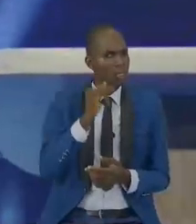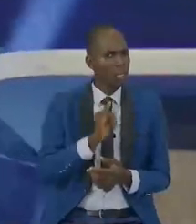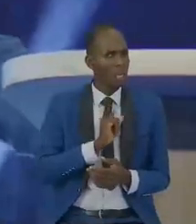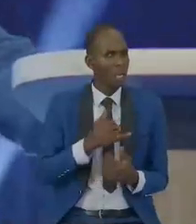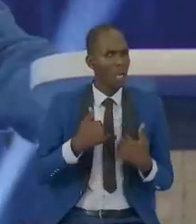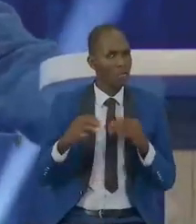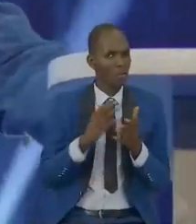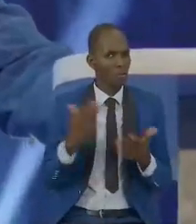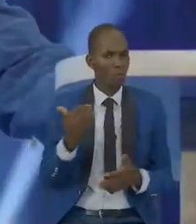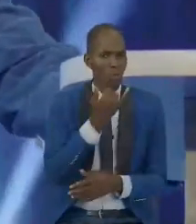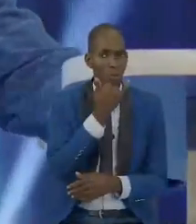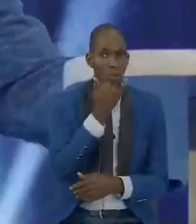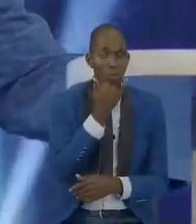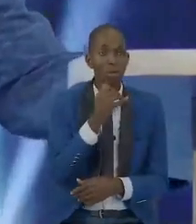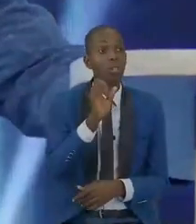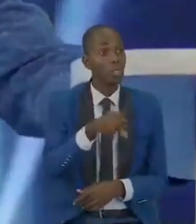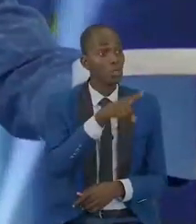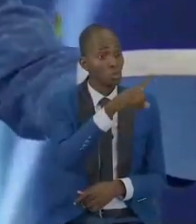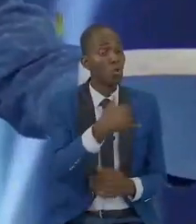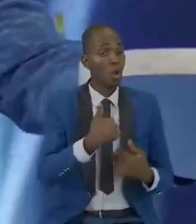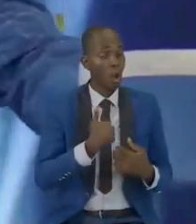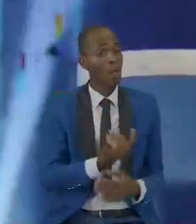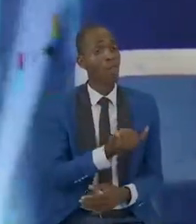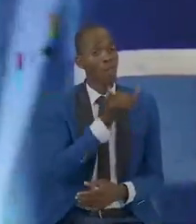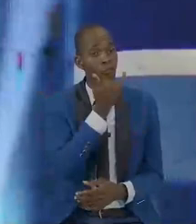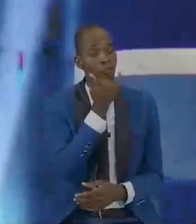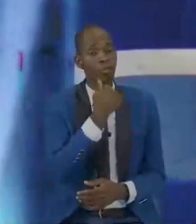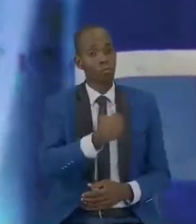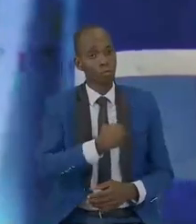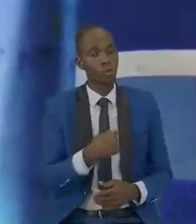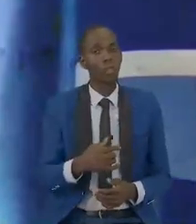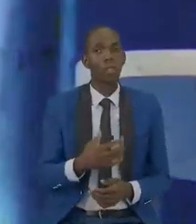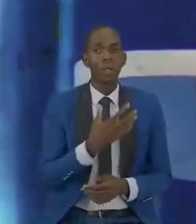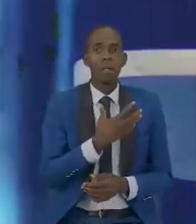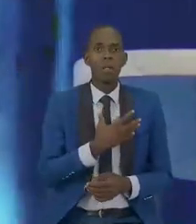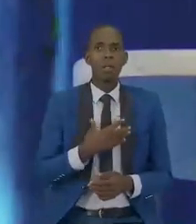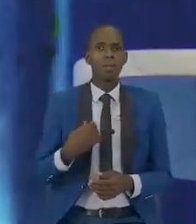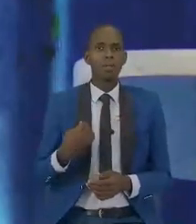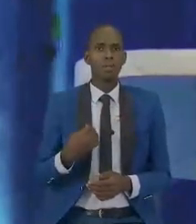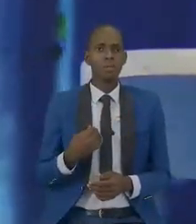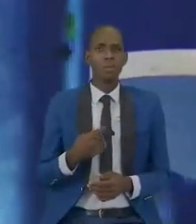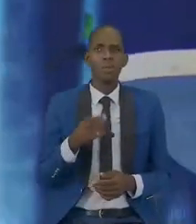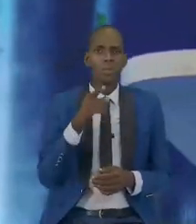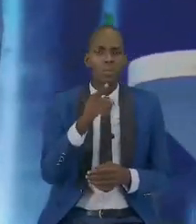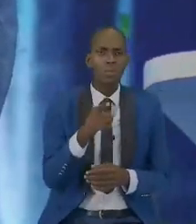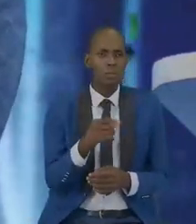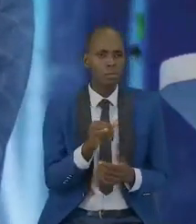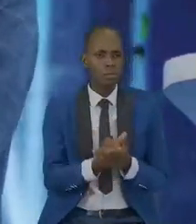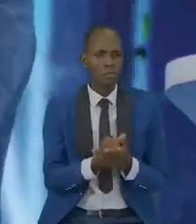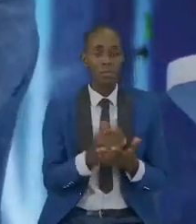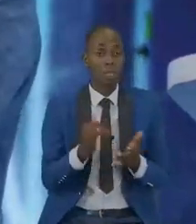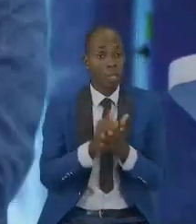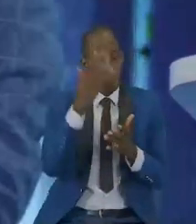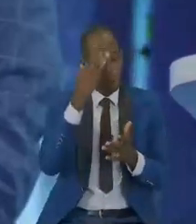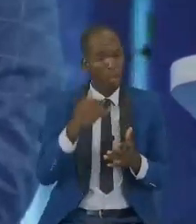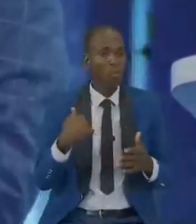La personne a dit que mais, tu dis mais, je crois que quelque chose va mal. Toi là, tu m'as blessé. Et tu